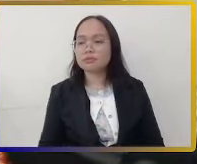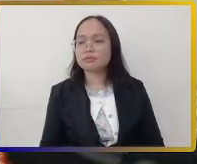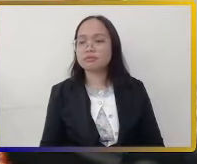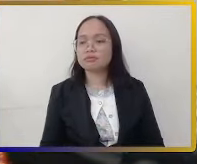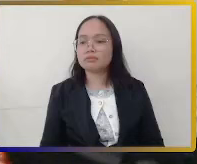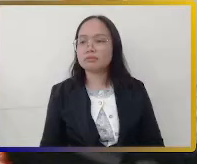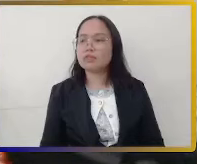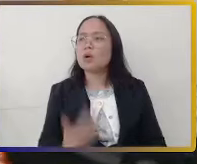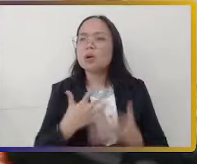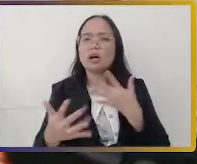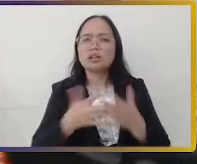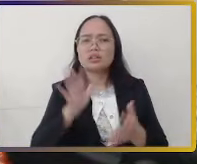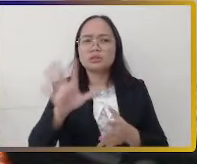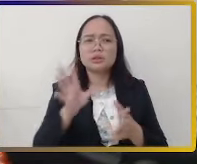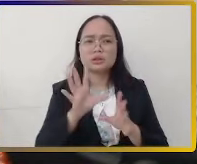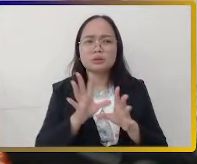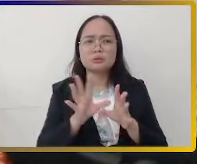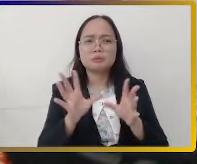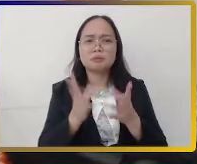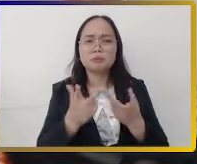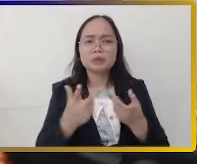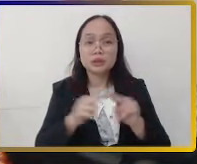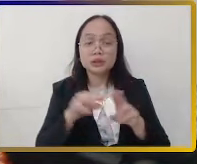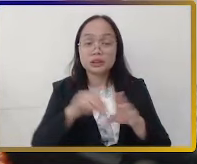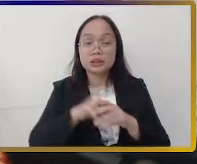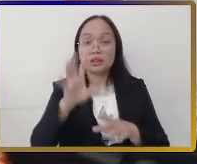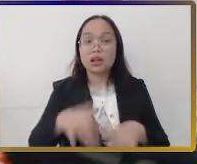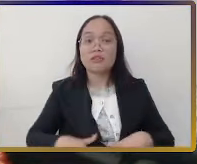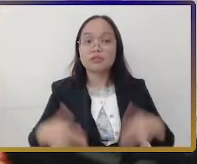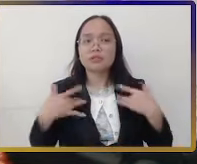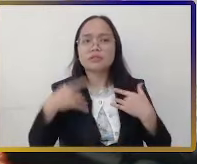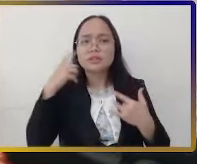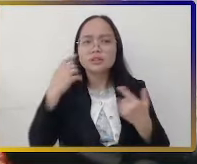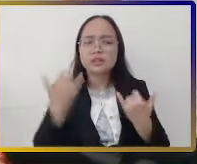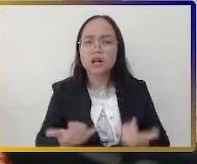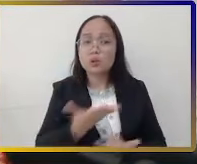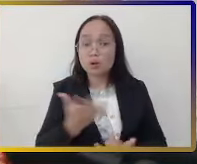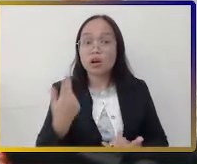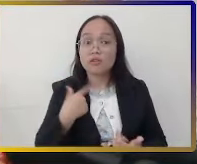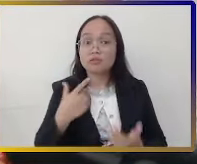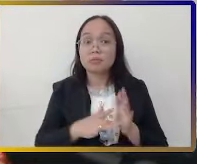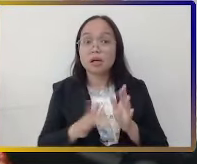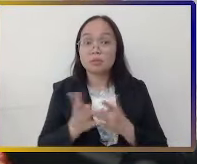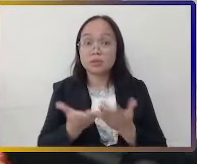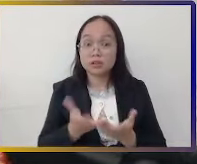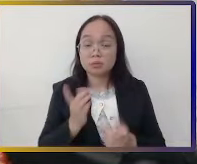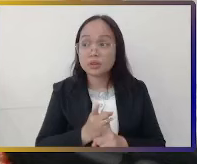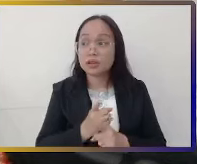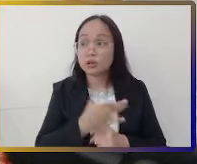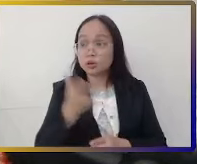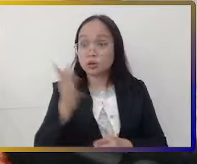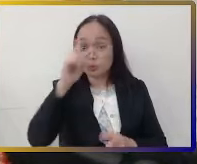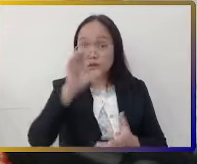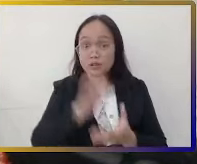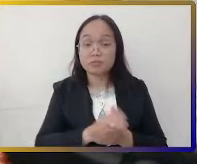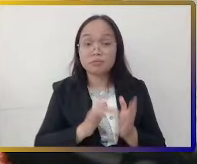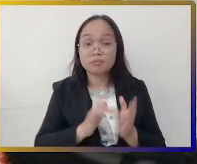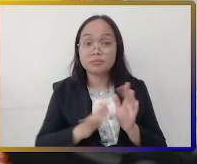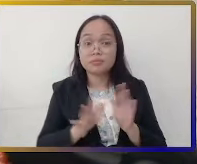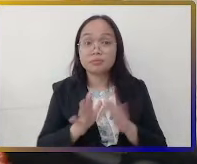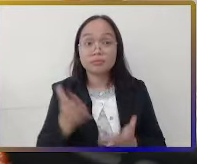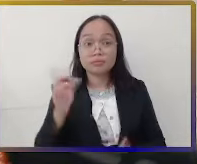Kapatid, ano man ang kalagayan mo sa buhay mo ngayon? Isipin mo. You have the Bible, di ba? Do you believe your Bible? Do